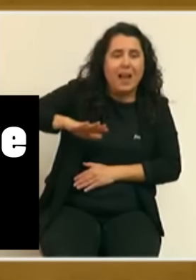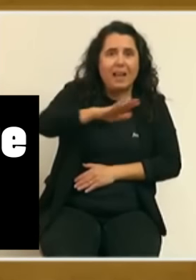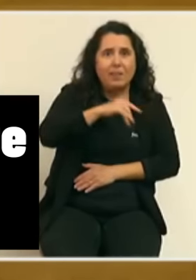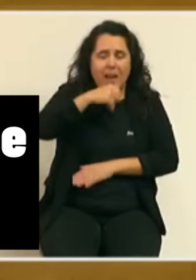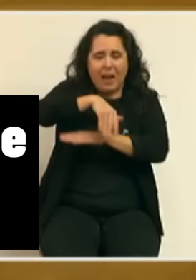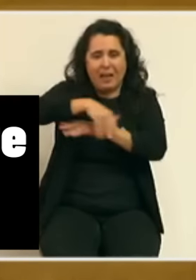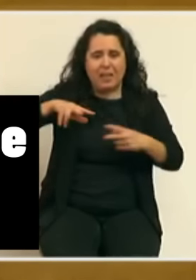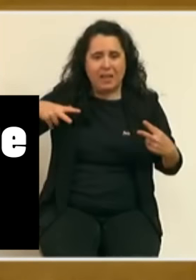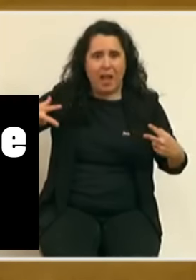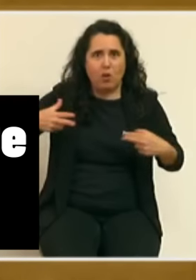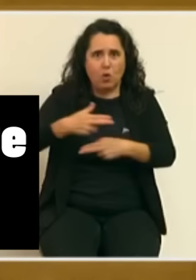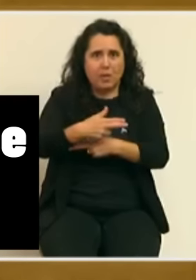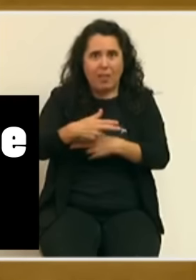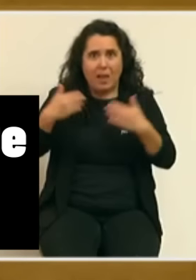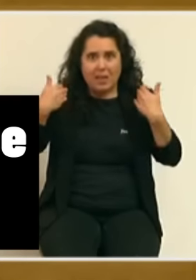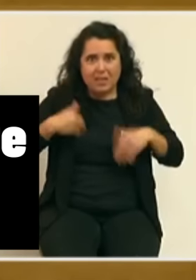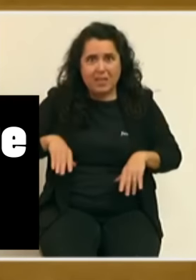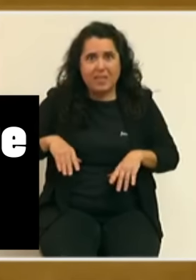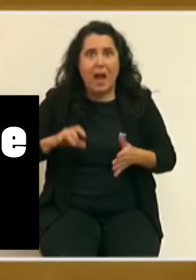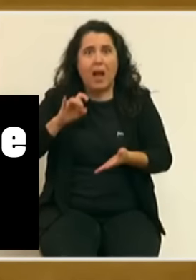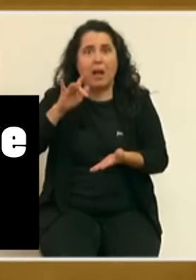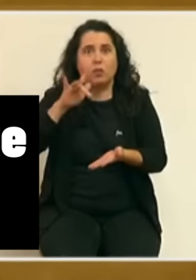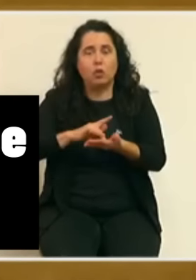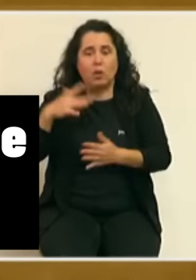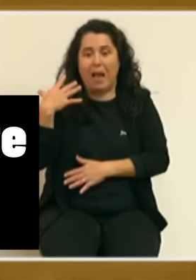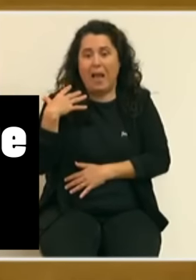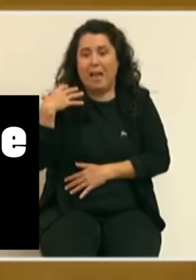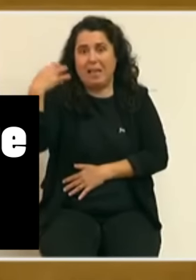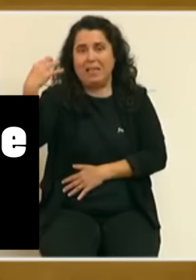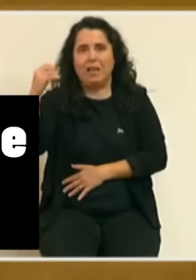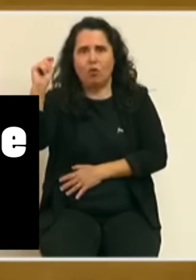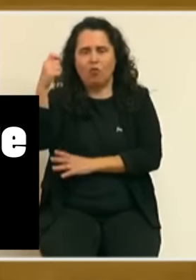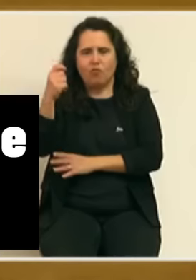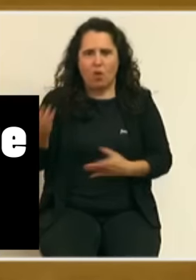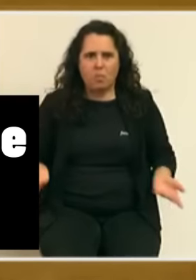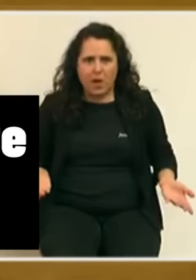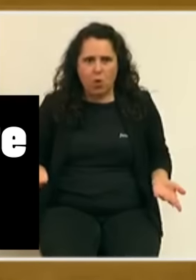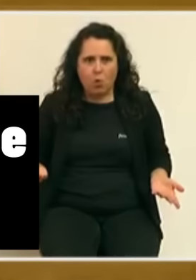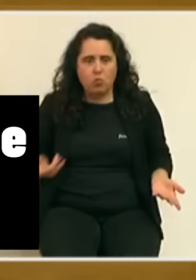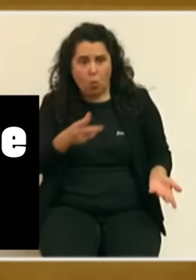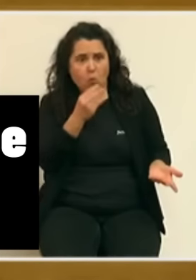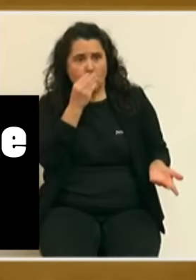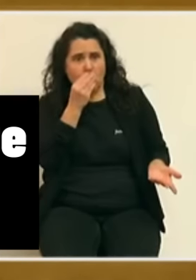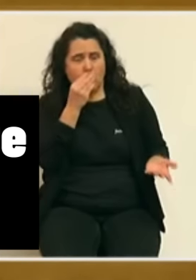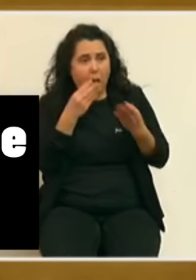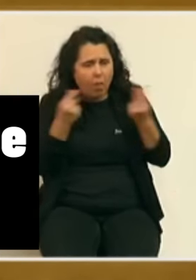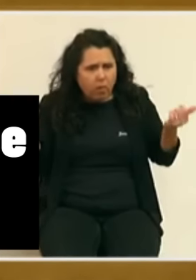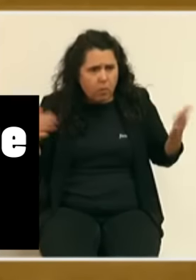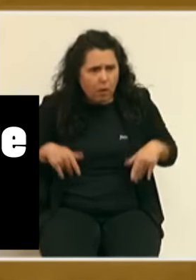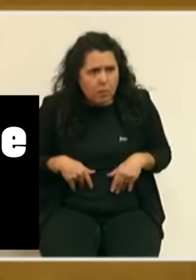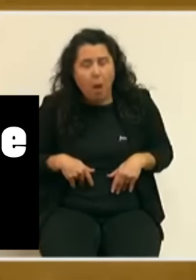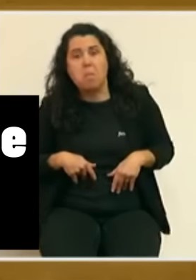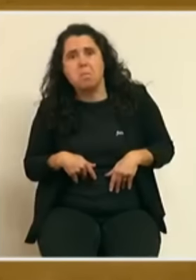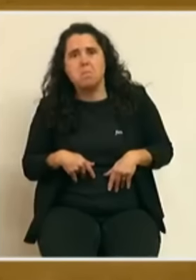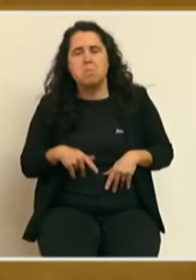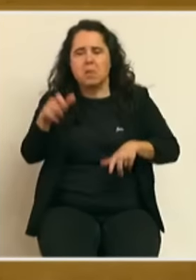carreteres tallades i ja s'havien produït rescats per part dels bombers? Com podia estar desaparegut